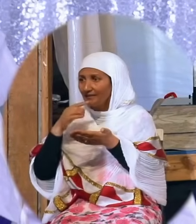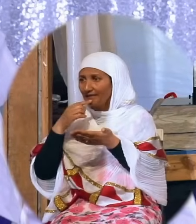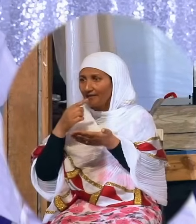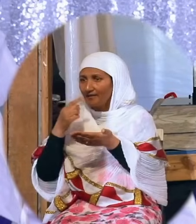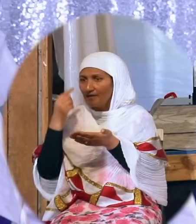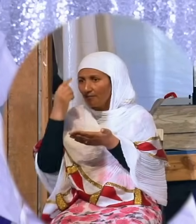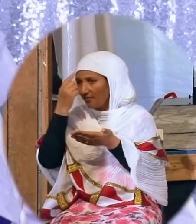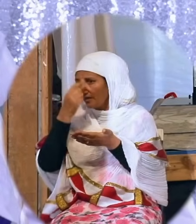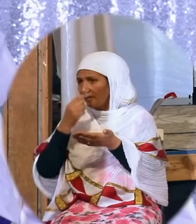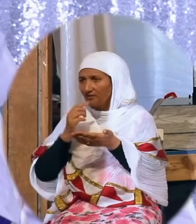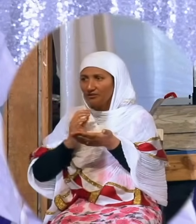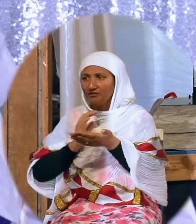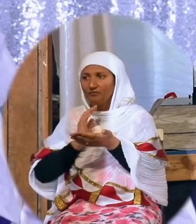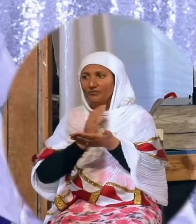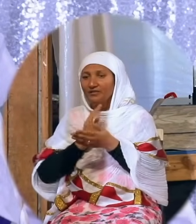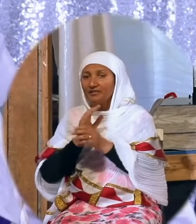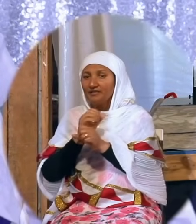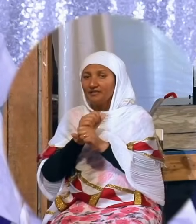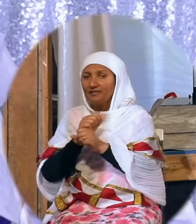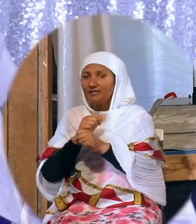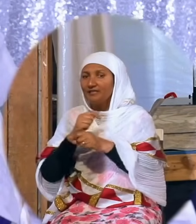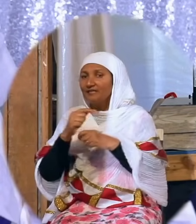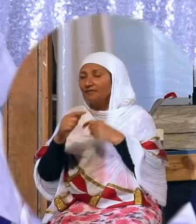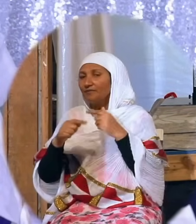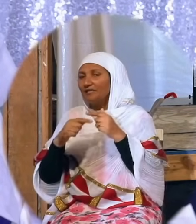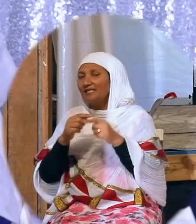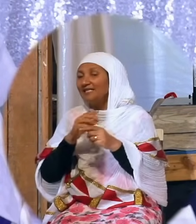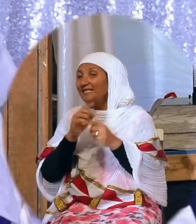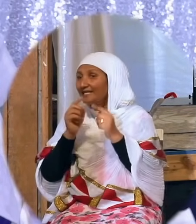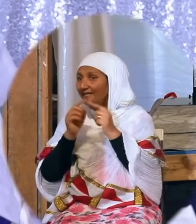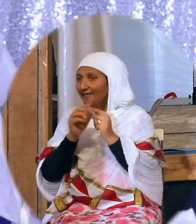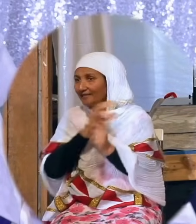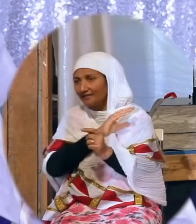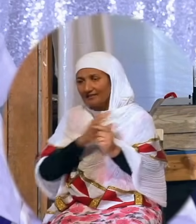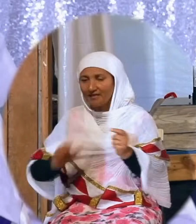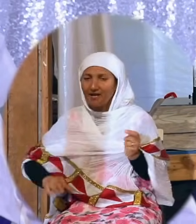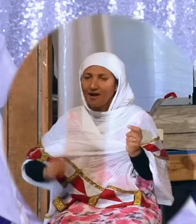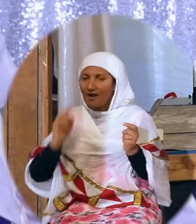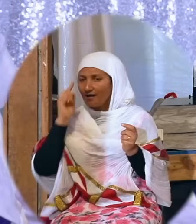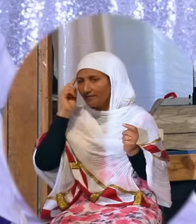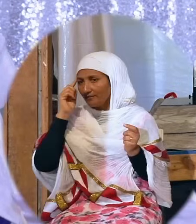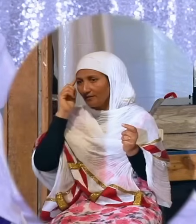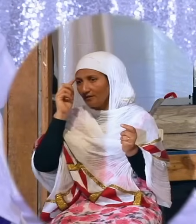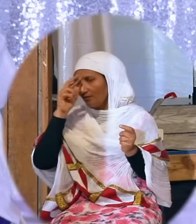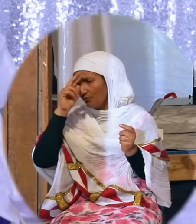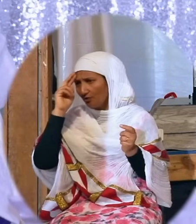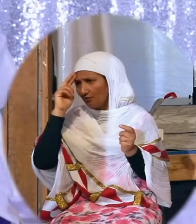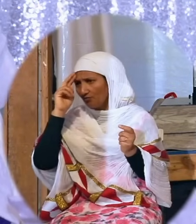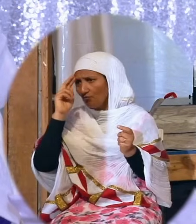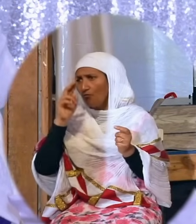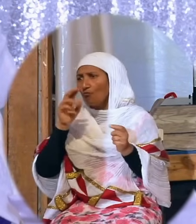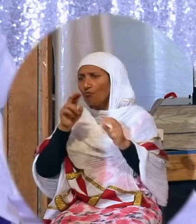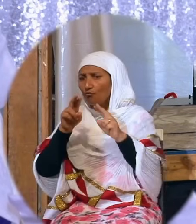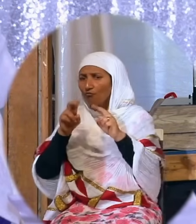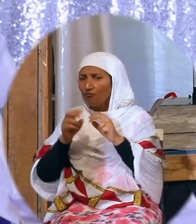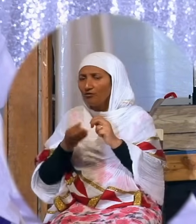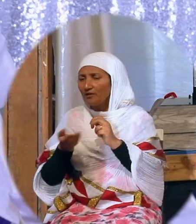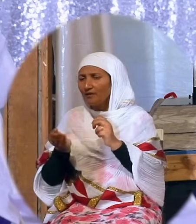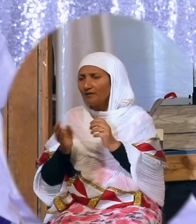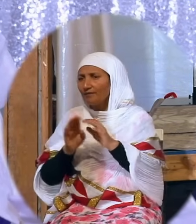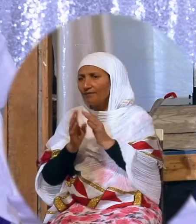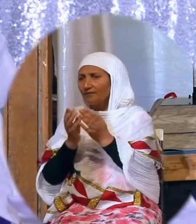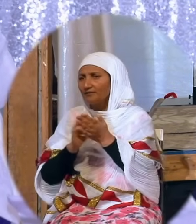መልካችንን ይዘን ምንሄድ እንደ ክርስቲያን አስበን ምክንያቱም ክፉን ነገር መጽሐፍ ቅዱስ ምንድን ነው